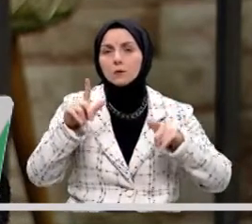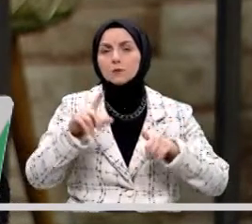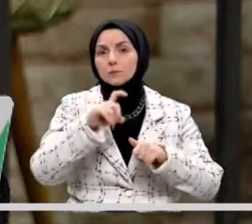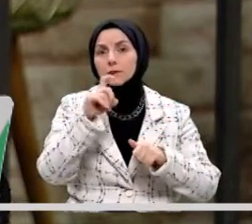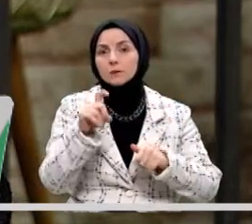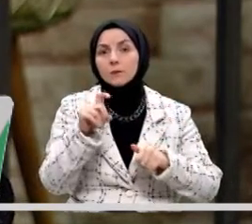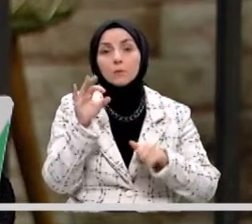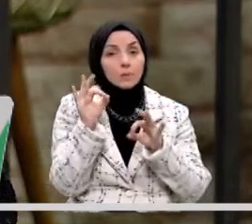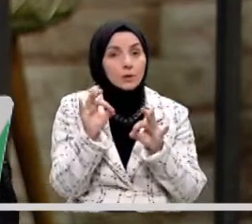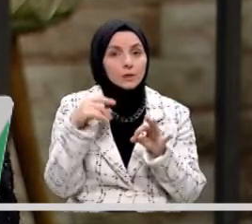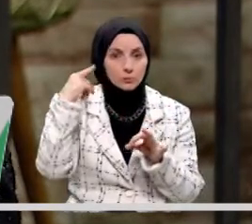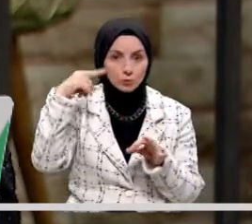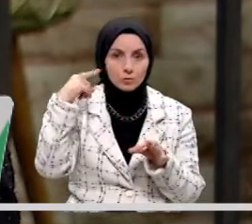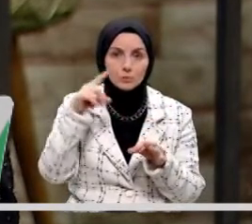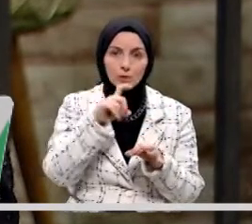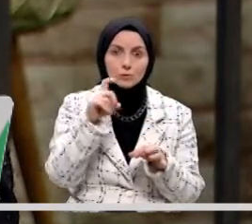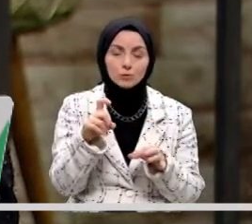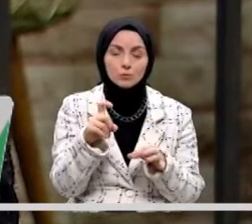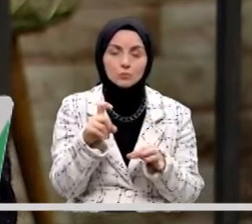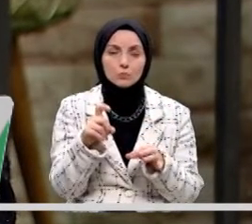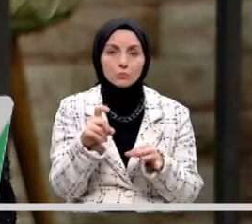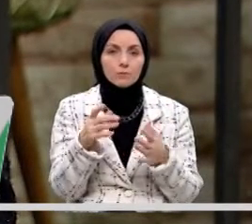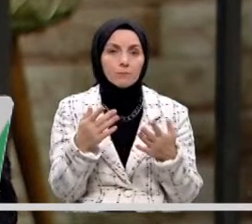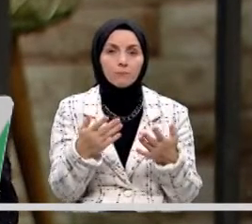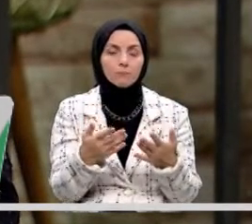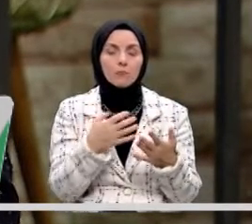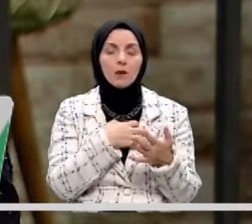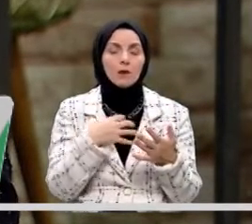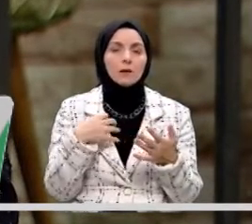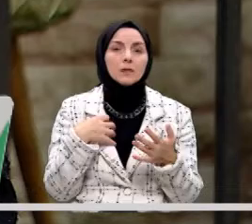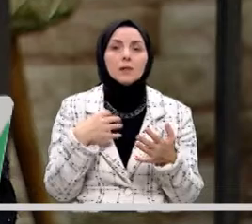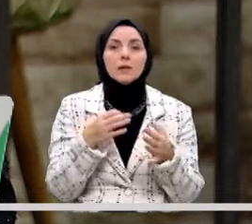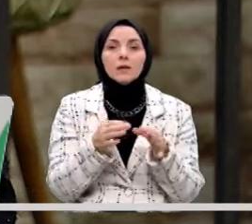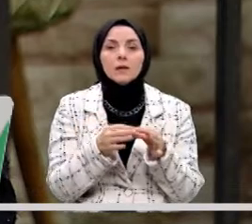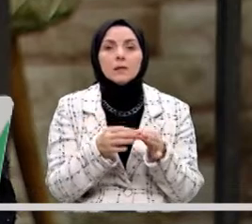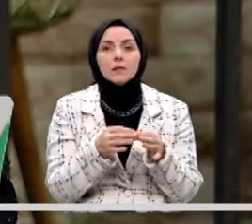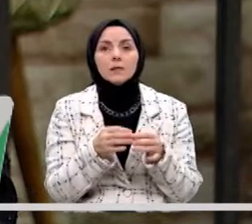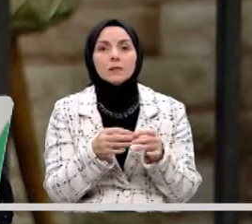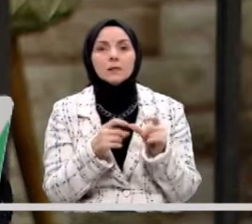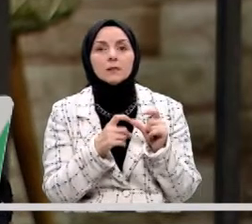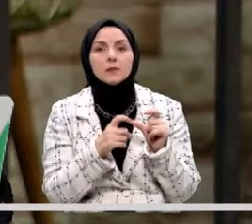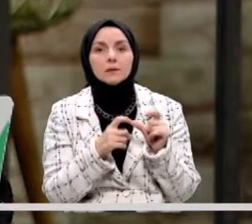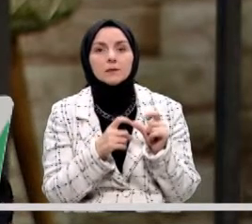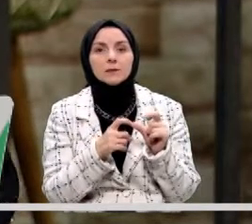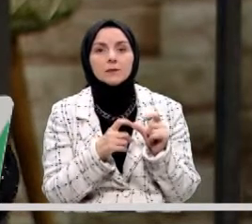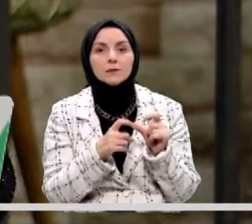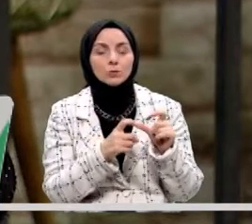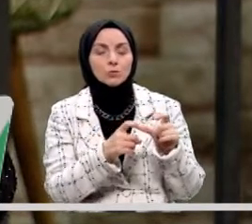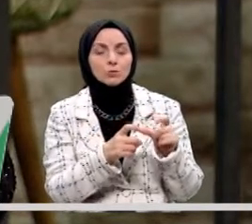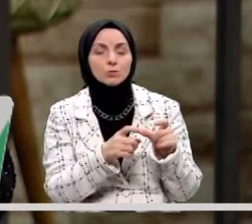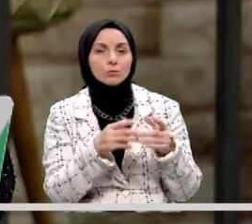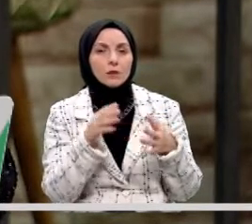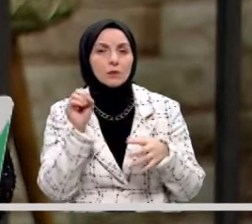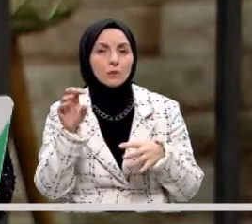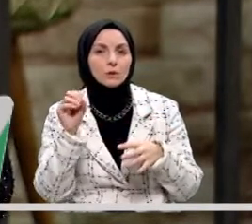dışarıda çocuğa sorun annenin sana vurur mu der hayır der çocuk ama kendi ailesinden böyle bir şey gördüyse bunu normal kabul eder O yüzden